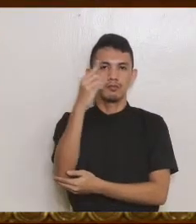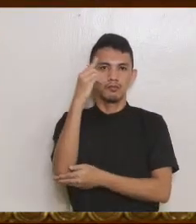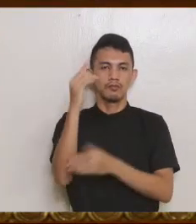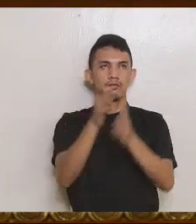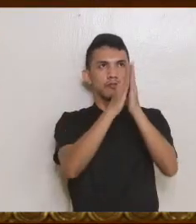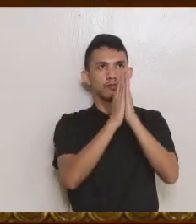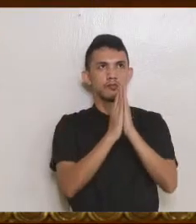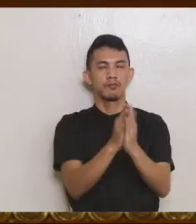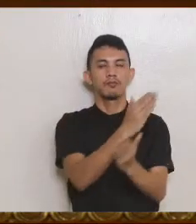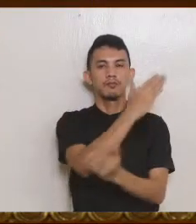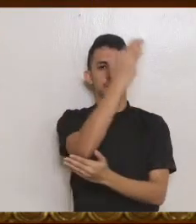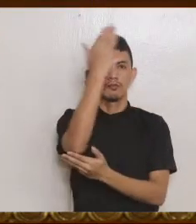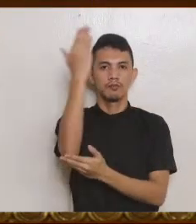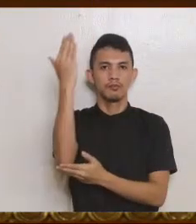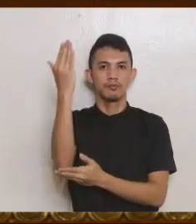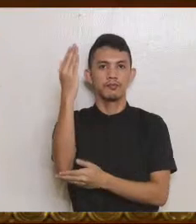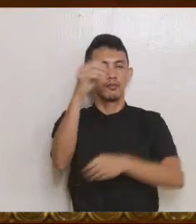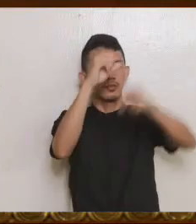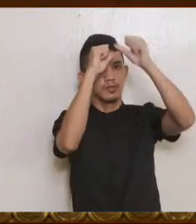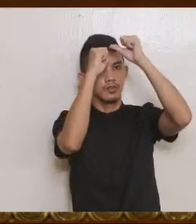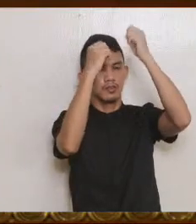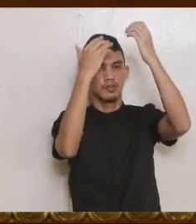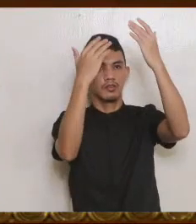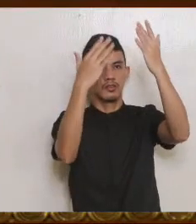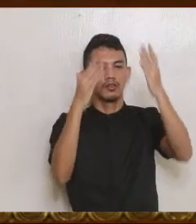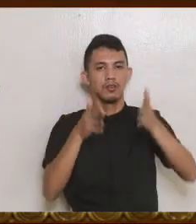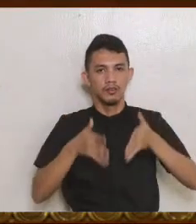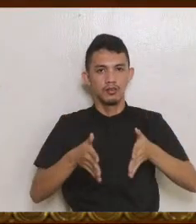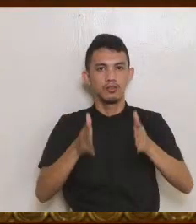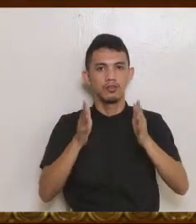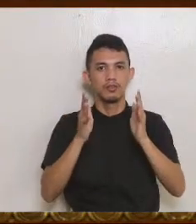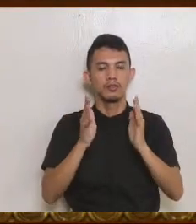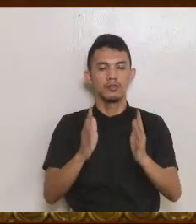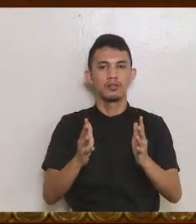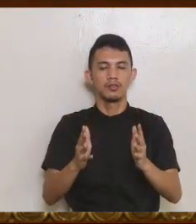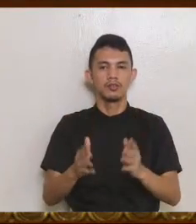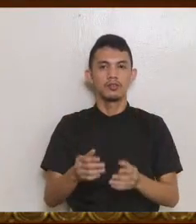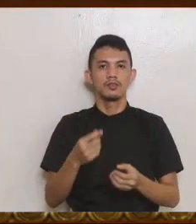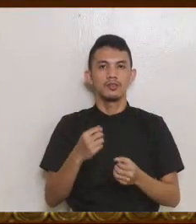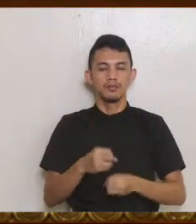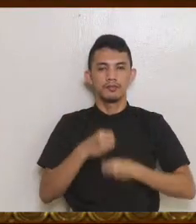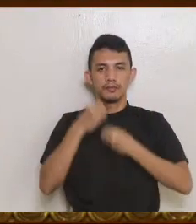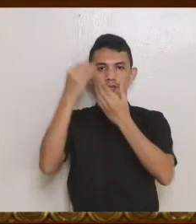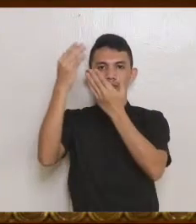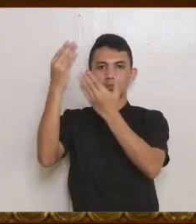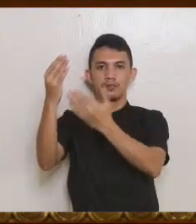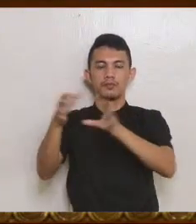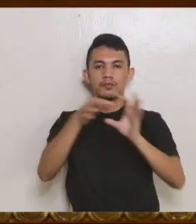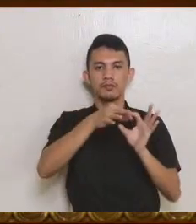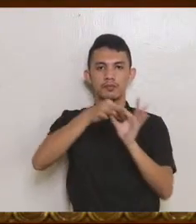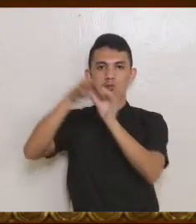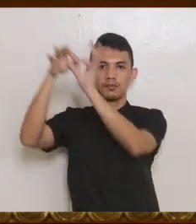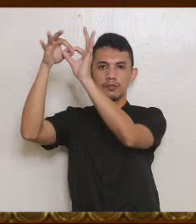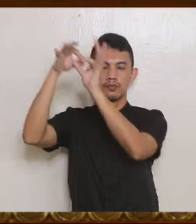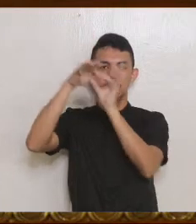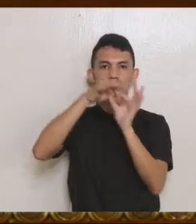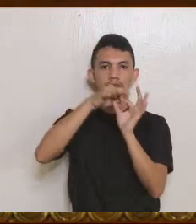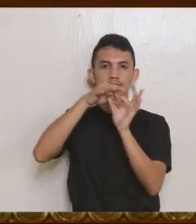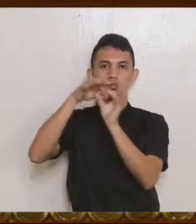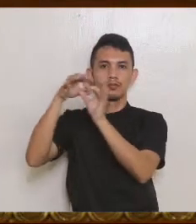kanimo. Amahan, itugot nga kining among sakripisyo makapahuli kanamo nganha sa